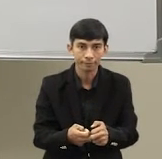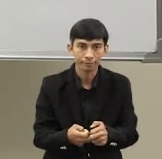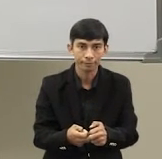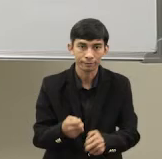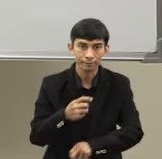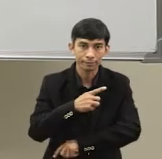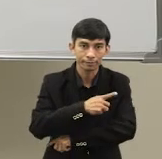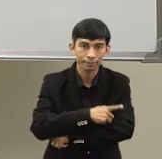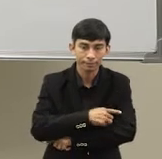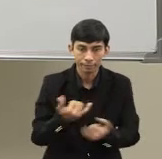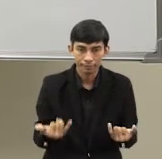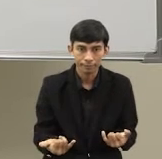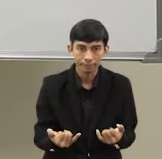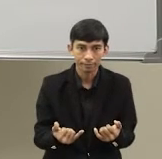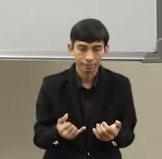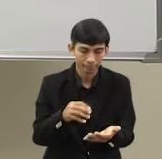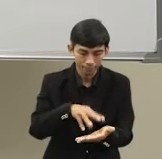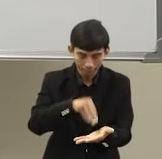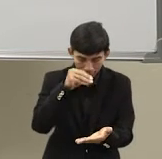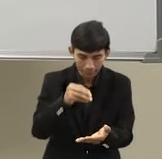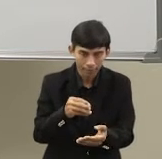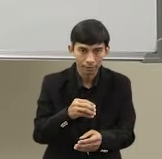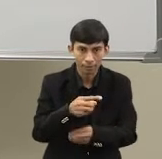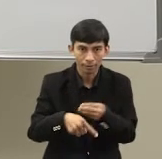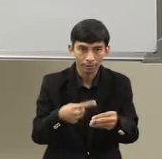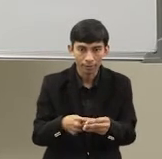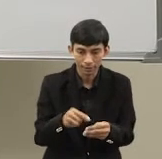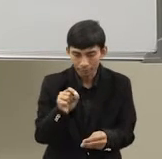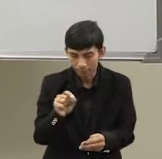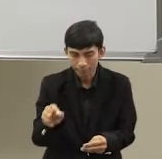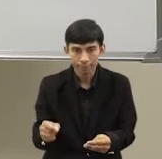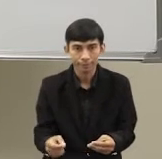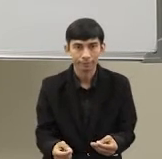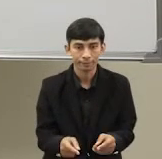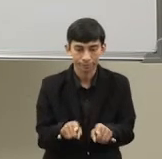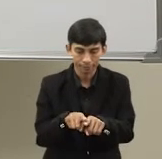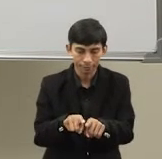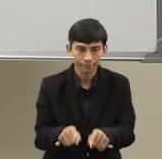ngày ní dương nâng sực xa ông pi trăm nội nị ải ở